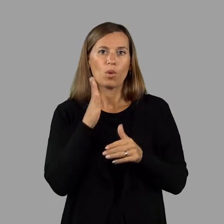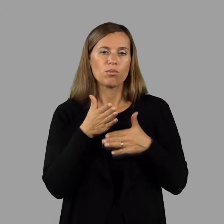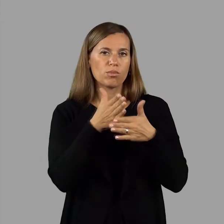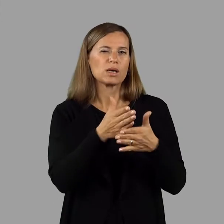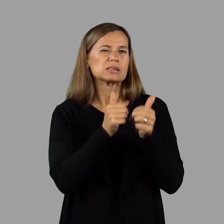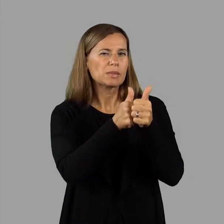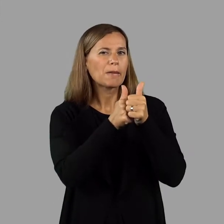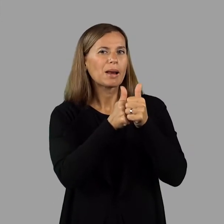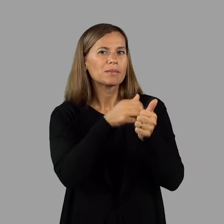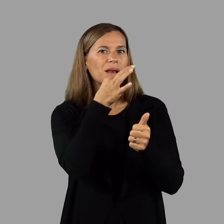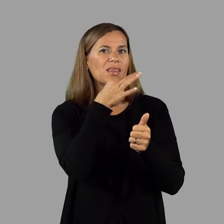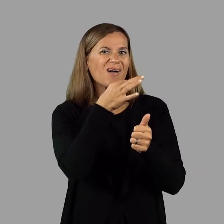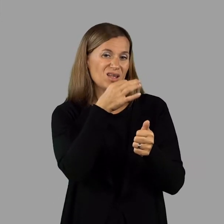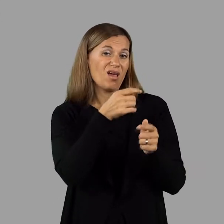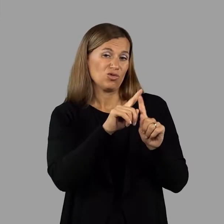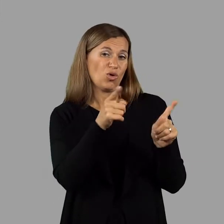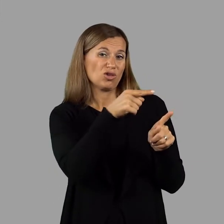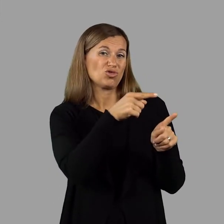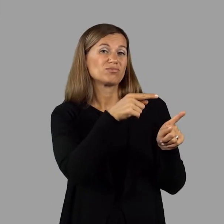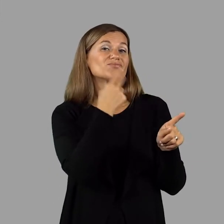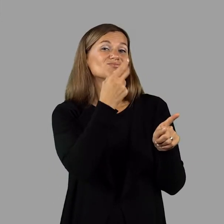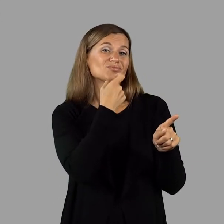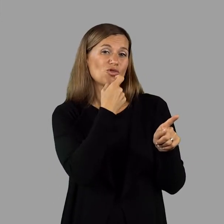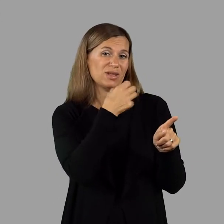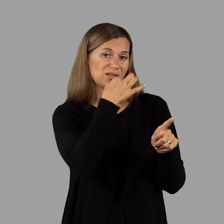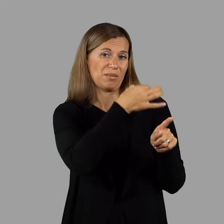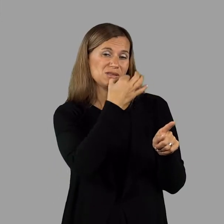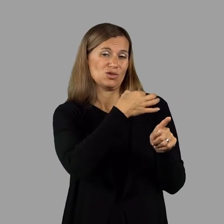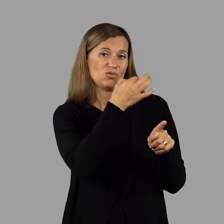Pomagal jim bo spremljati predavanja, ki potekajo v slovenskem jeziku.